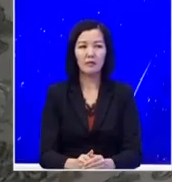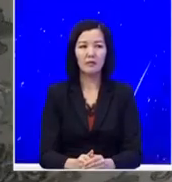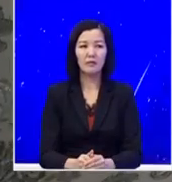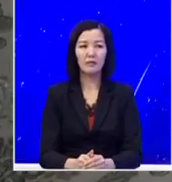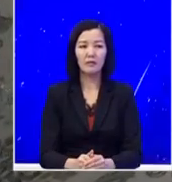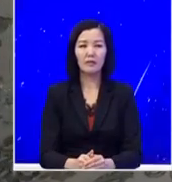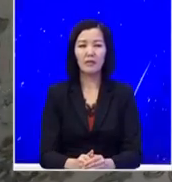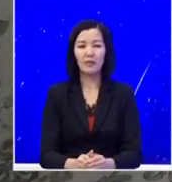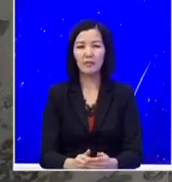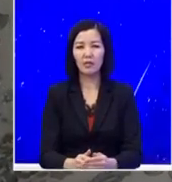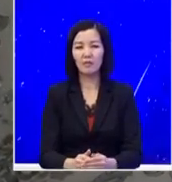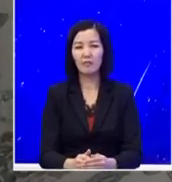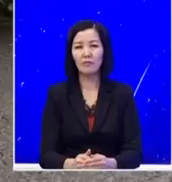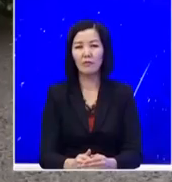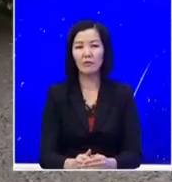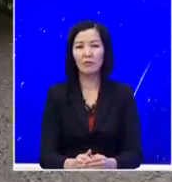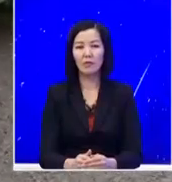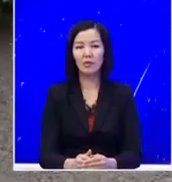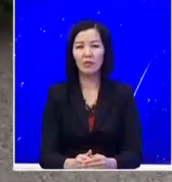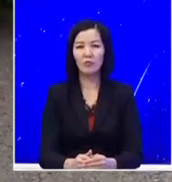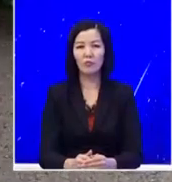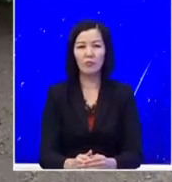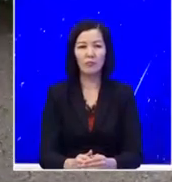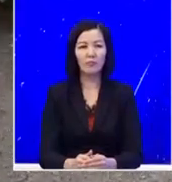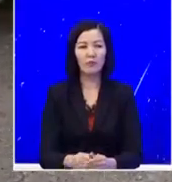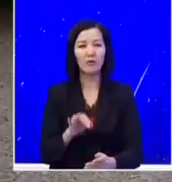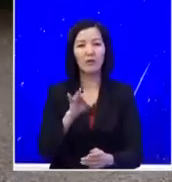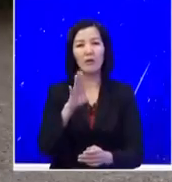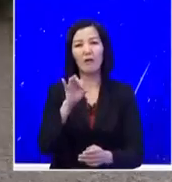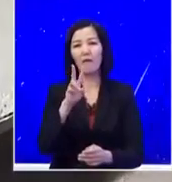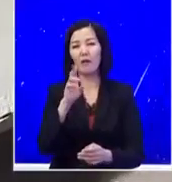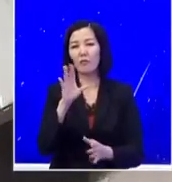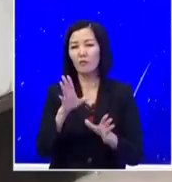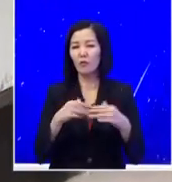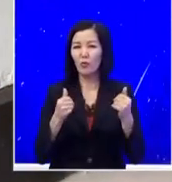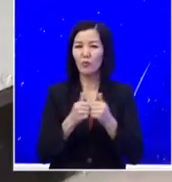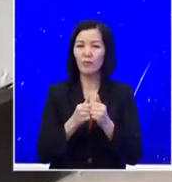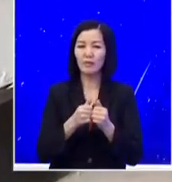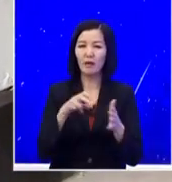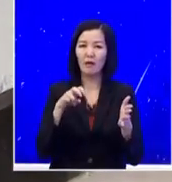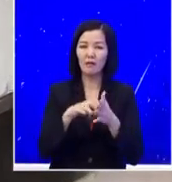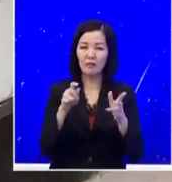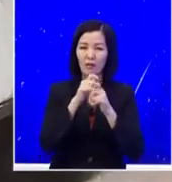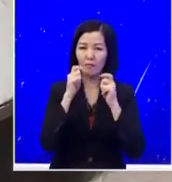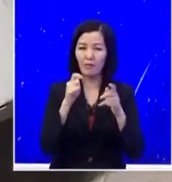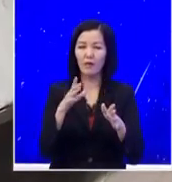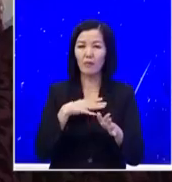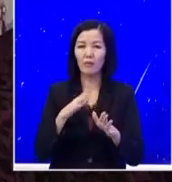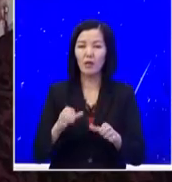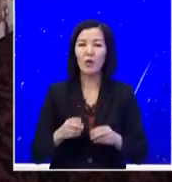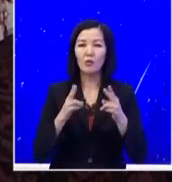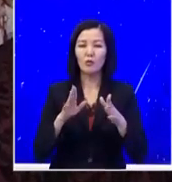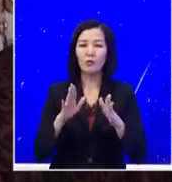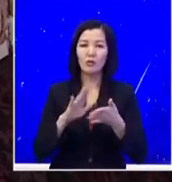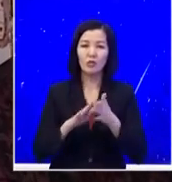бас еп алғыс айтамын. Ивановтар отбасы да бұл күні арнайы алғыс хатқа ие болды. Төтенше жағдай